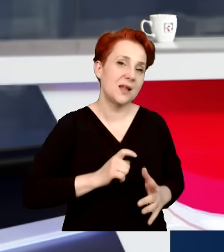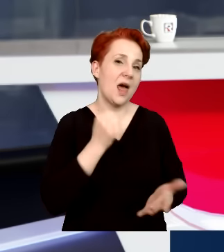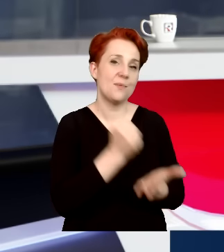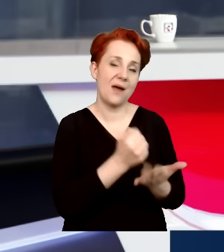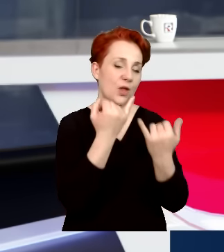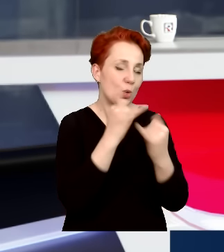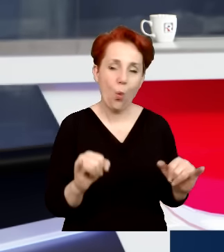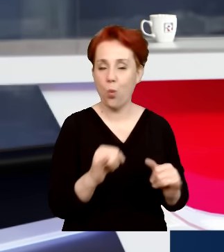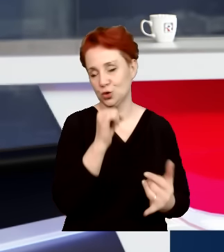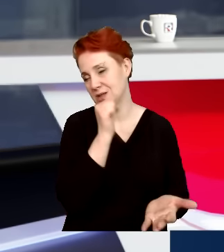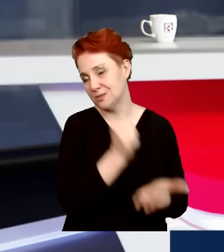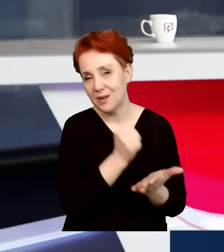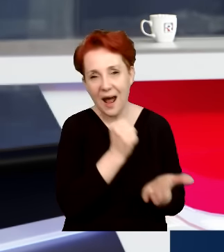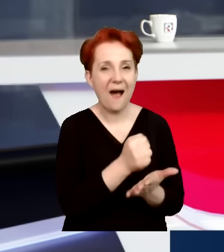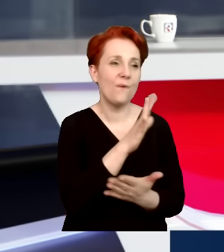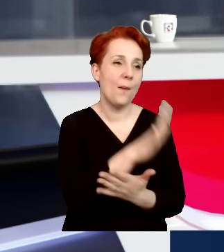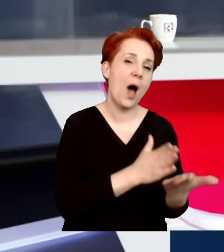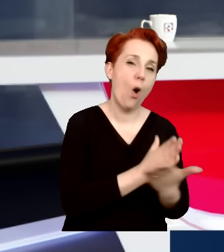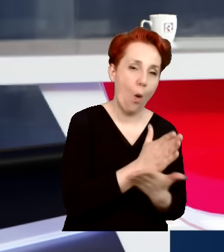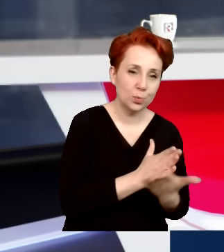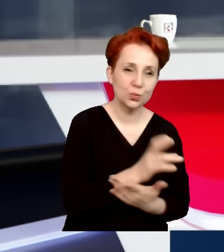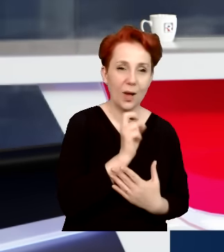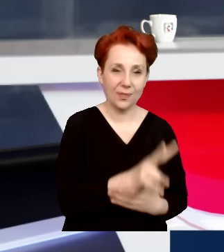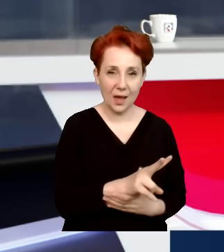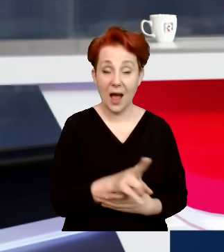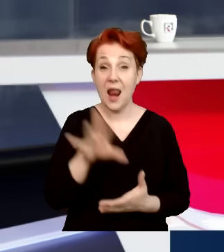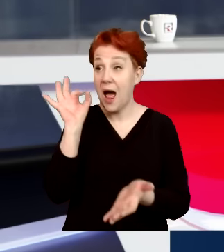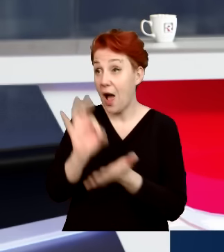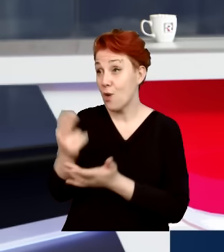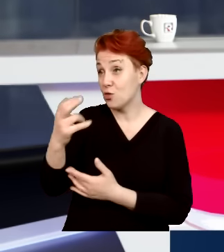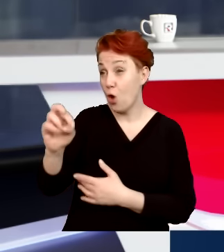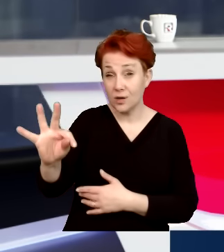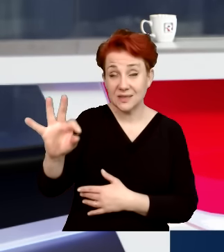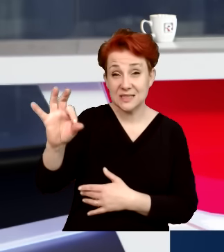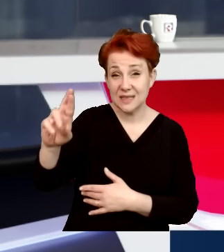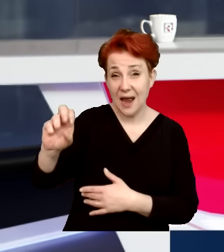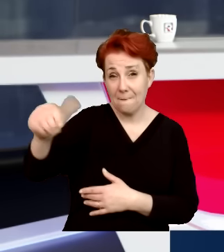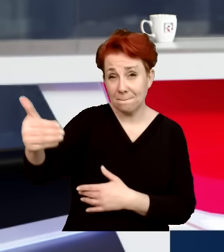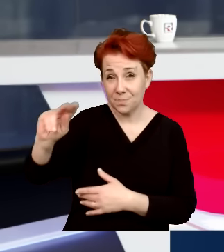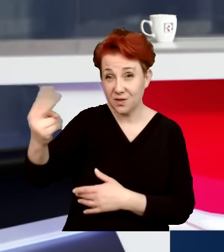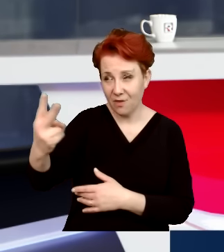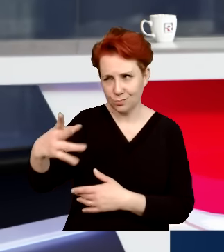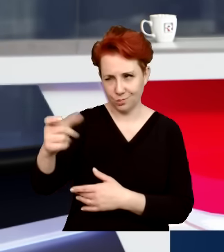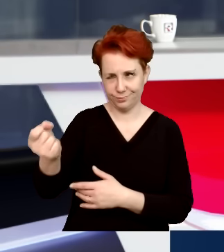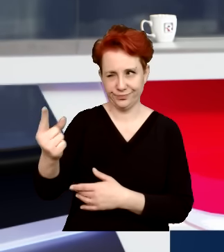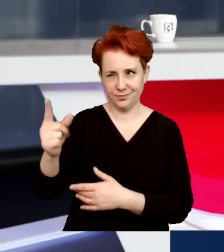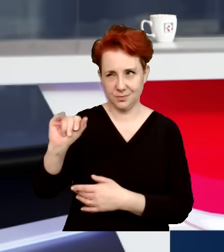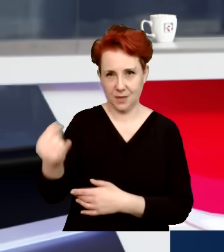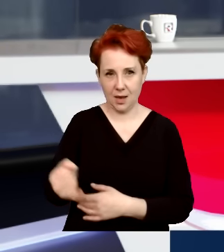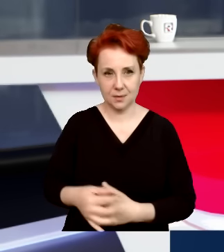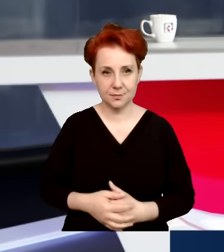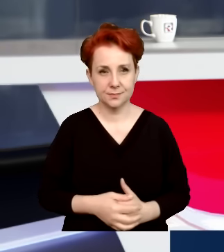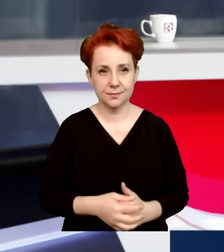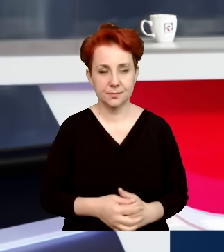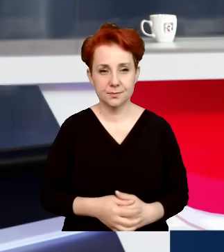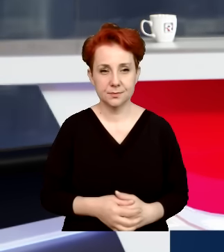obsługują, tak? Natomiast no, przypadeczkiem, że tak powiem, jest dość charakterystyczne. Tak, natomiast to,